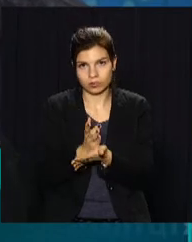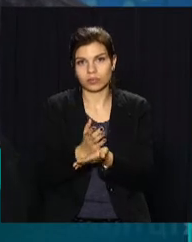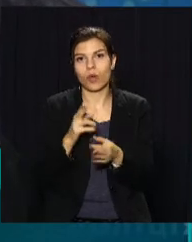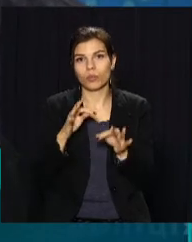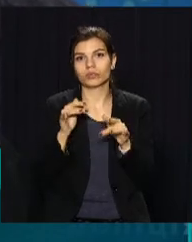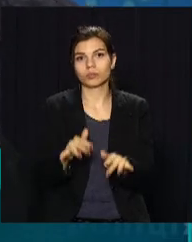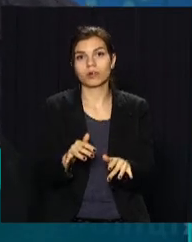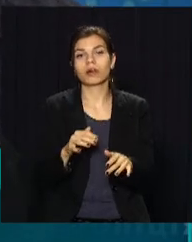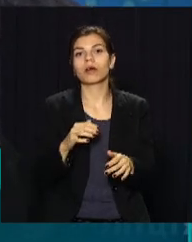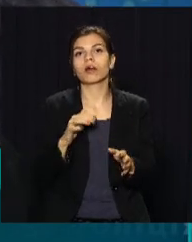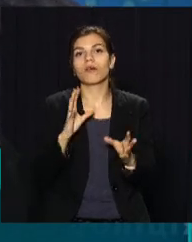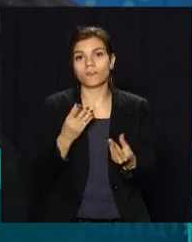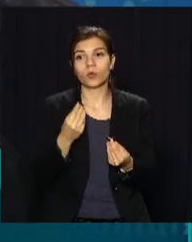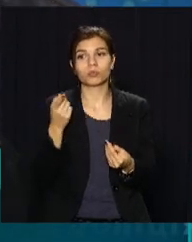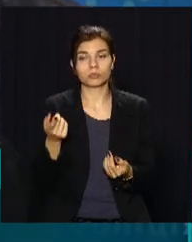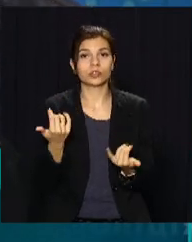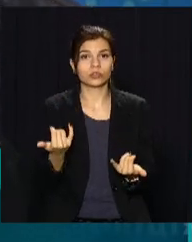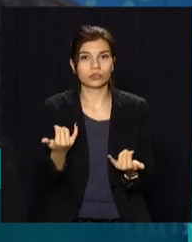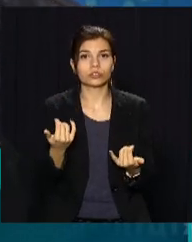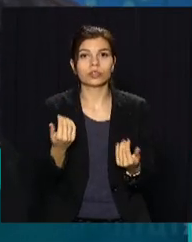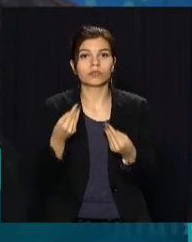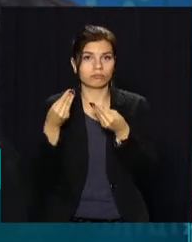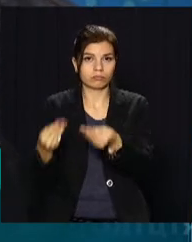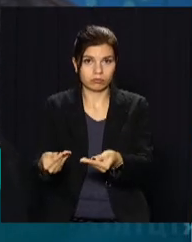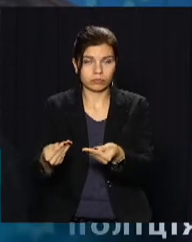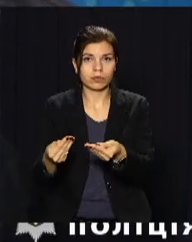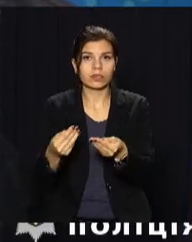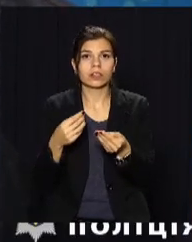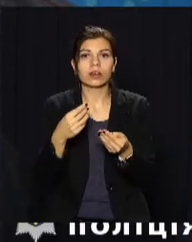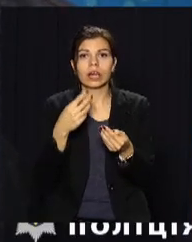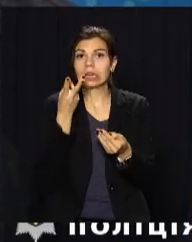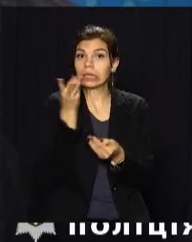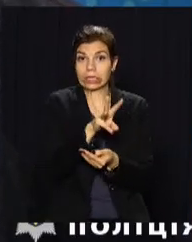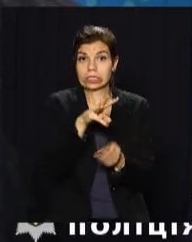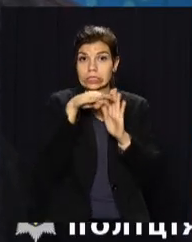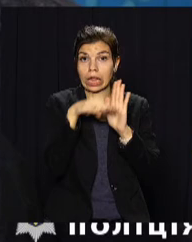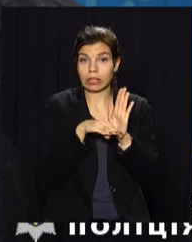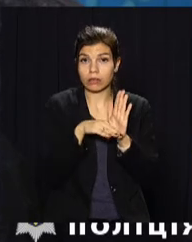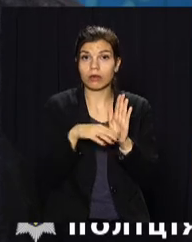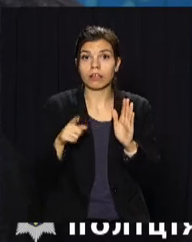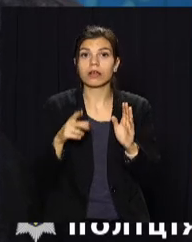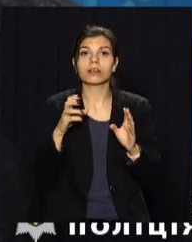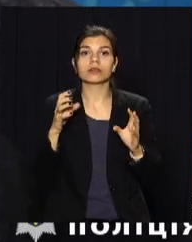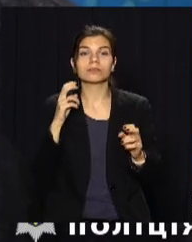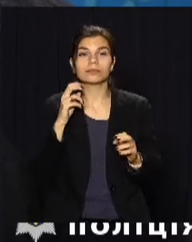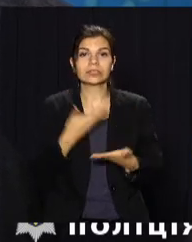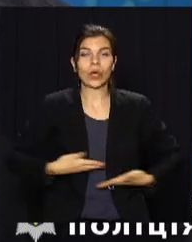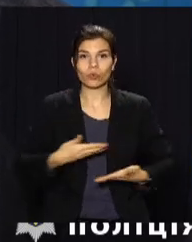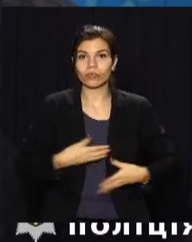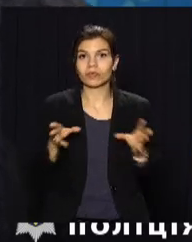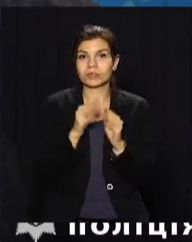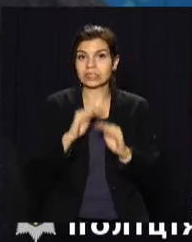справі. Наразі йому пред'явлені підозри зразу за трьома статтями: зґвалтування, сексуальне насильство над